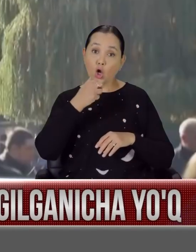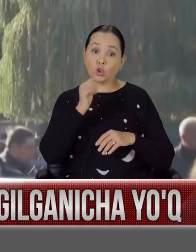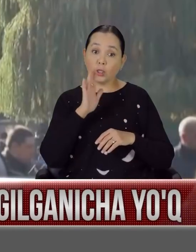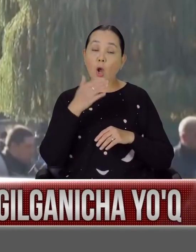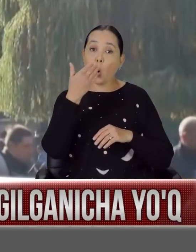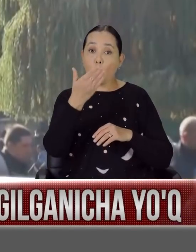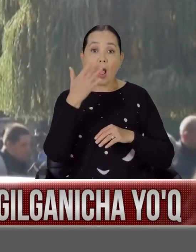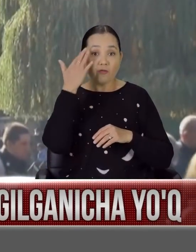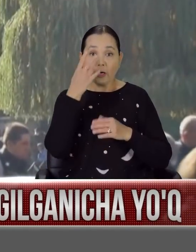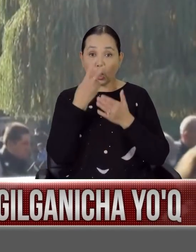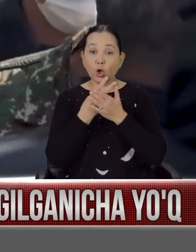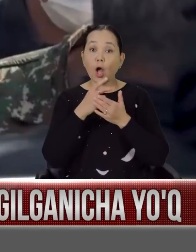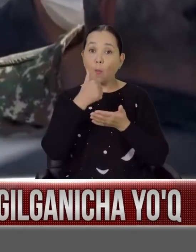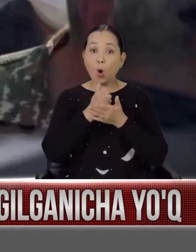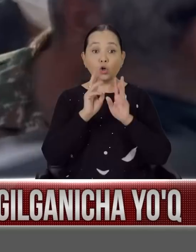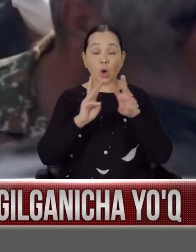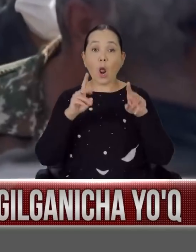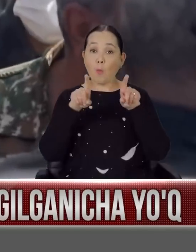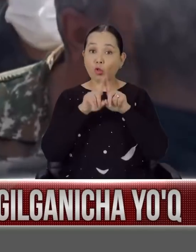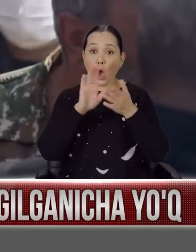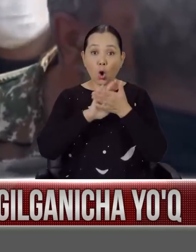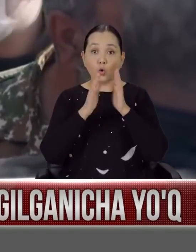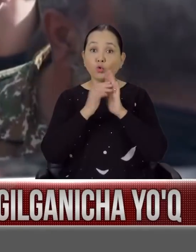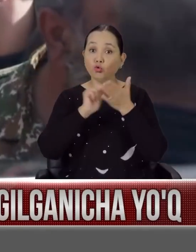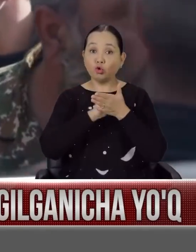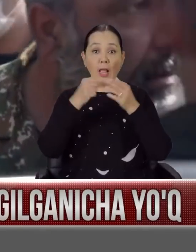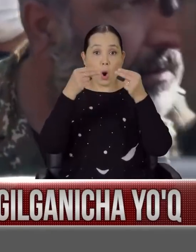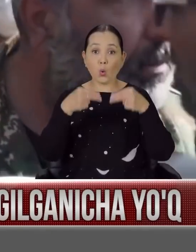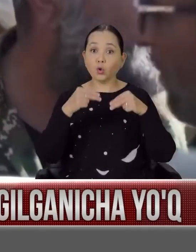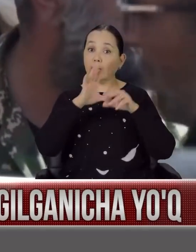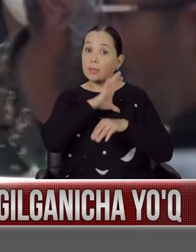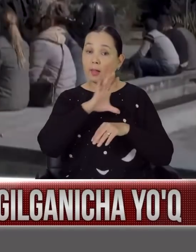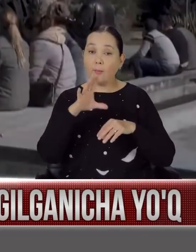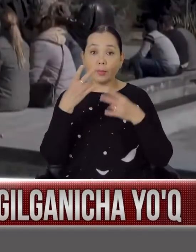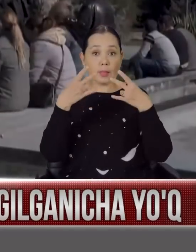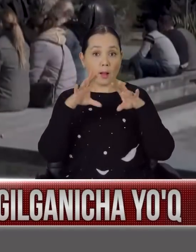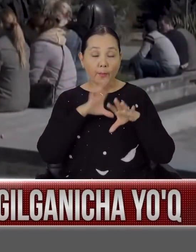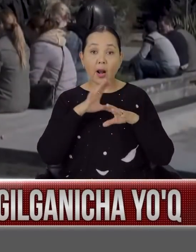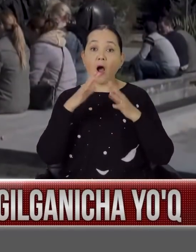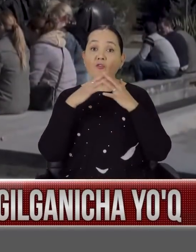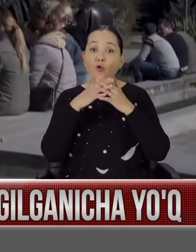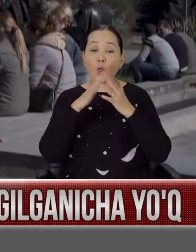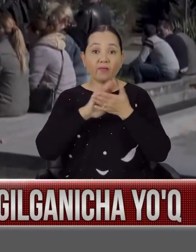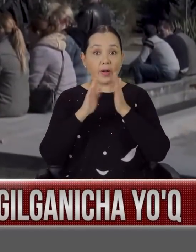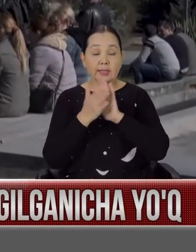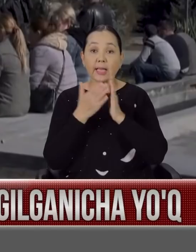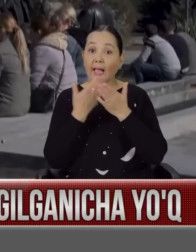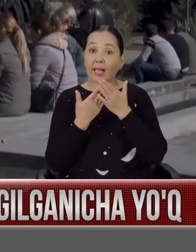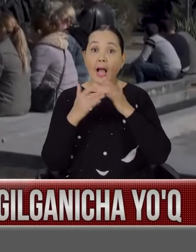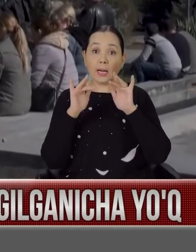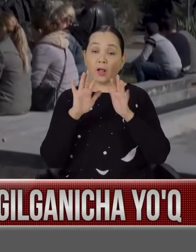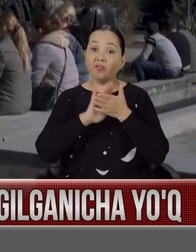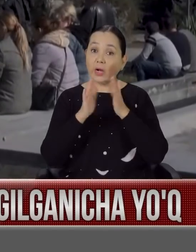norozilikdan. Ularning fikriga ko'ra, bosh vazir bunday hujjatni imzolashga haqli emas edi. Lekin qaror frontdagi vaziyatni tahlil qilish